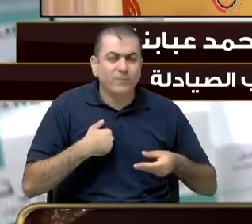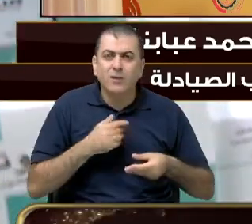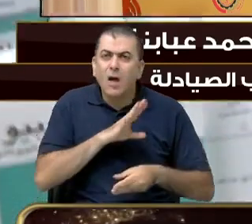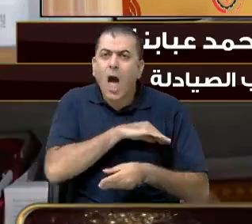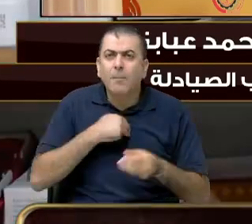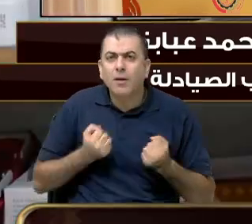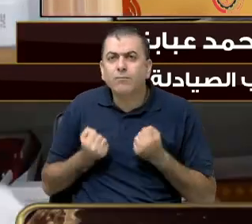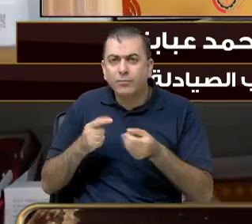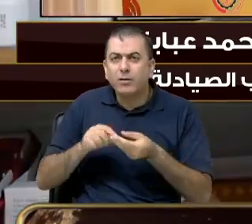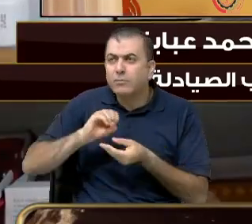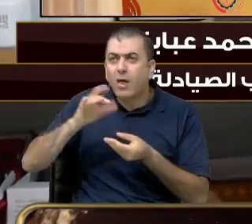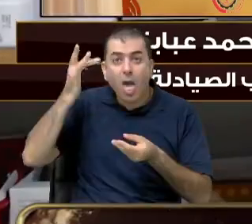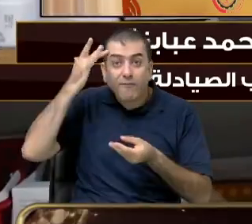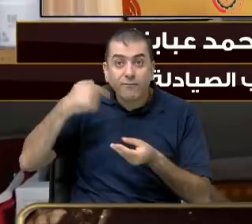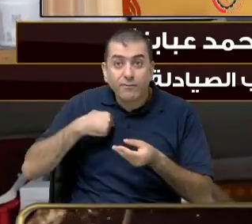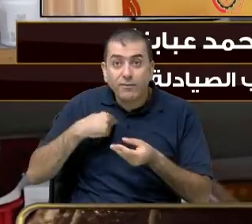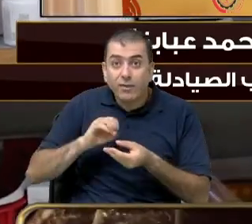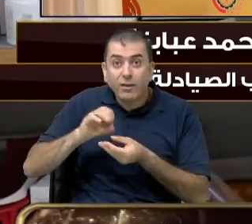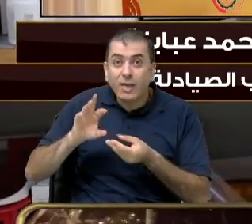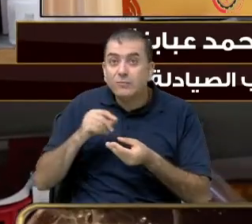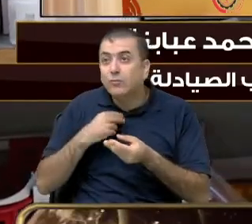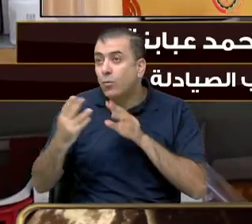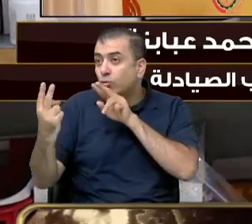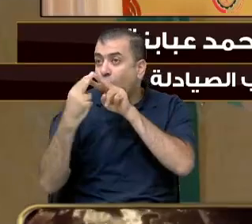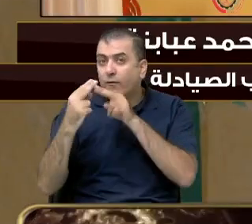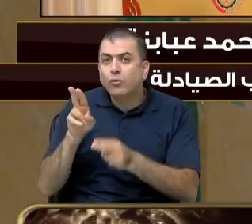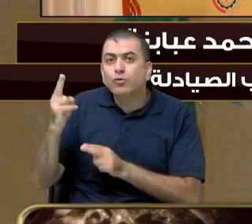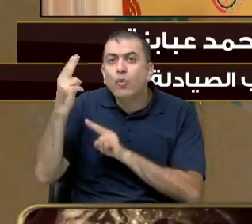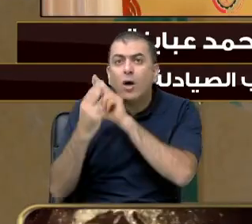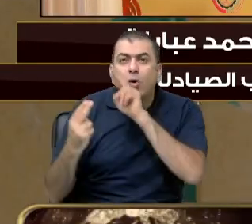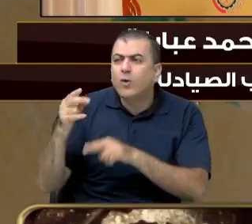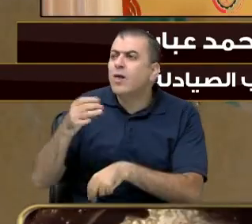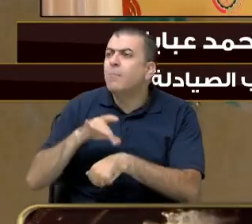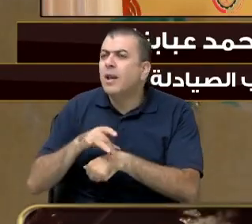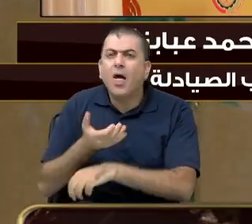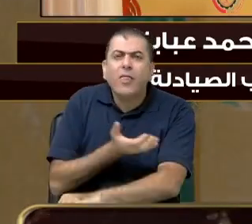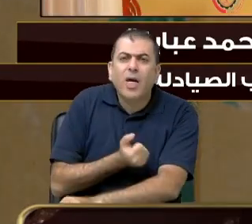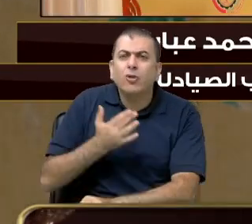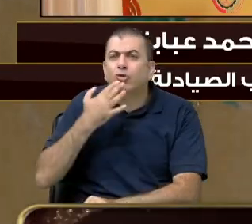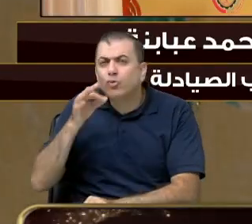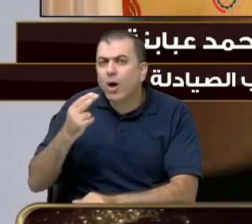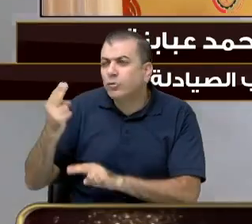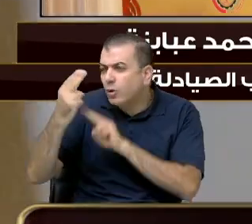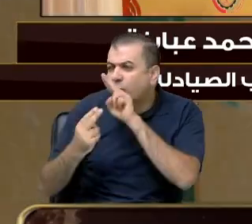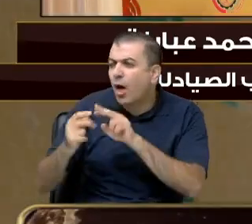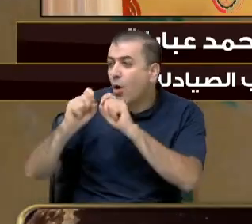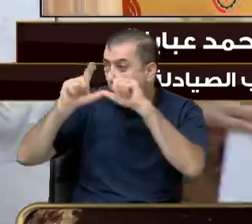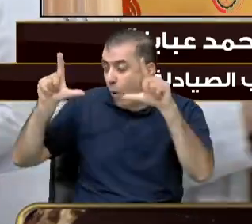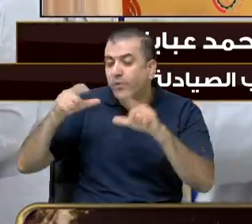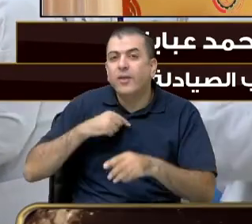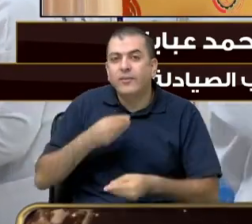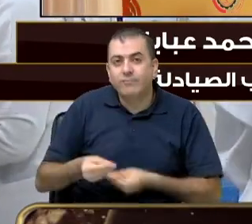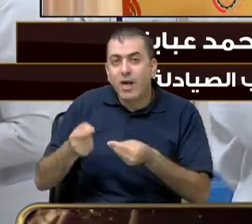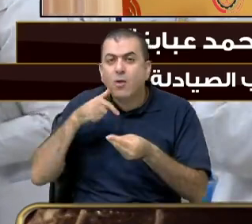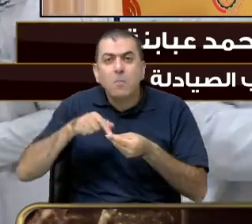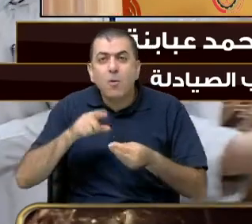الدواء للمحافظة على الدواء خلال الوقت من الصيدلية لغاية المريض وشرح آلية عمل